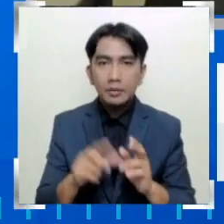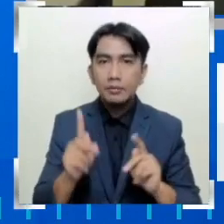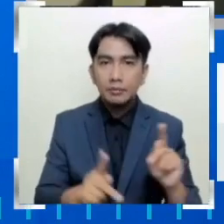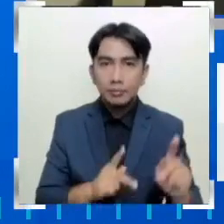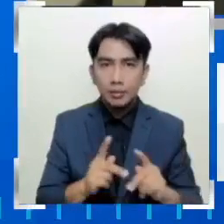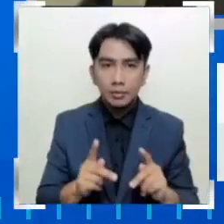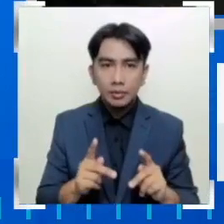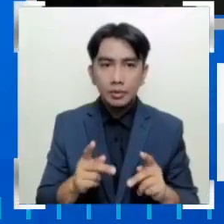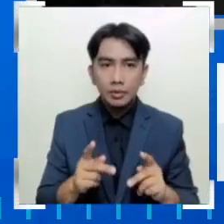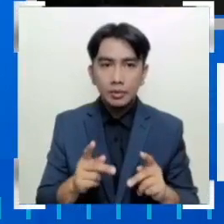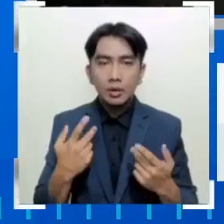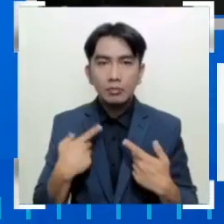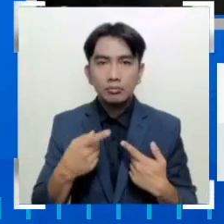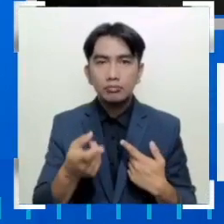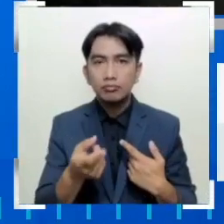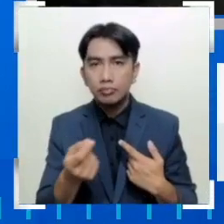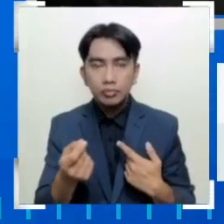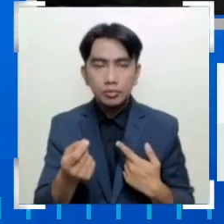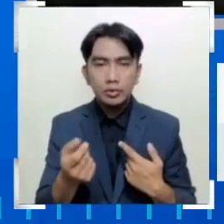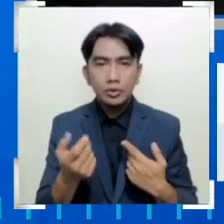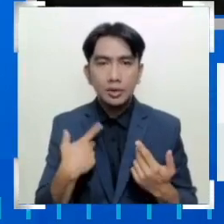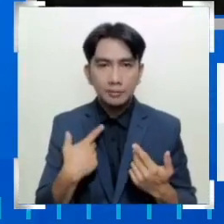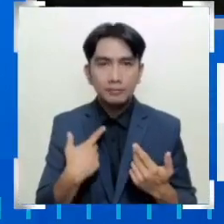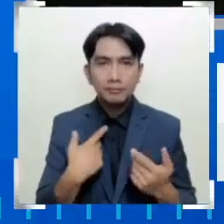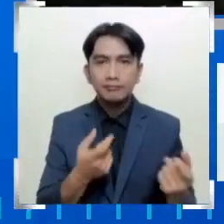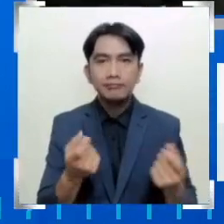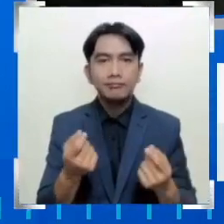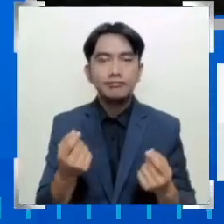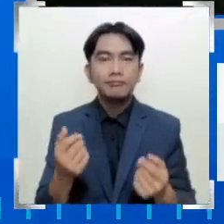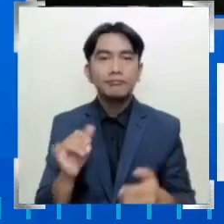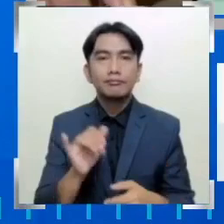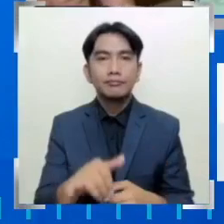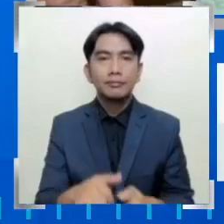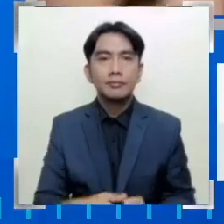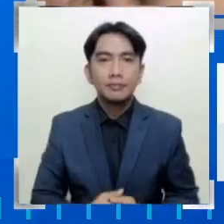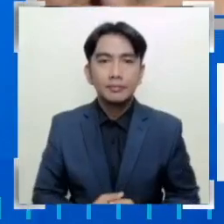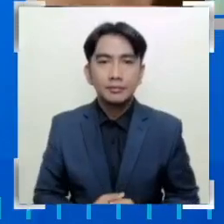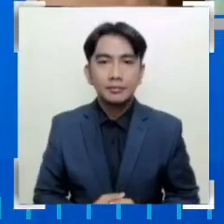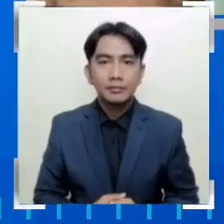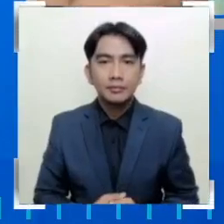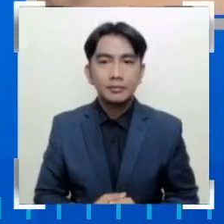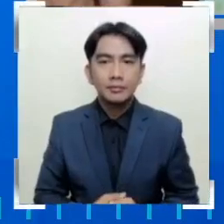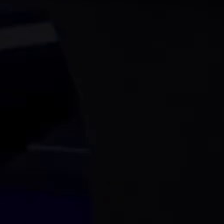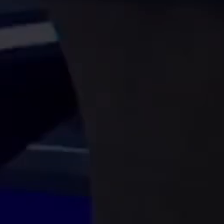to face that. Para sa GMA Integrated News, Bernadette Reyes, ang inyong saksi.